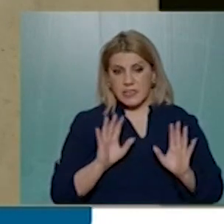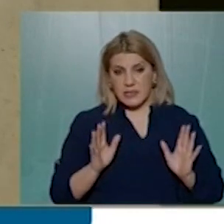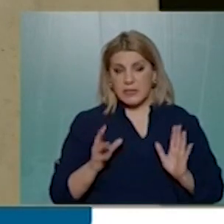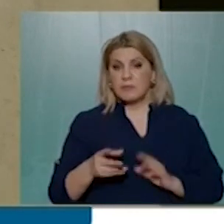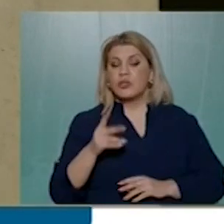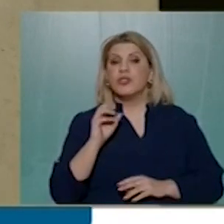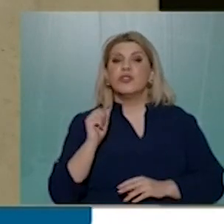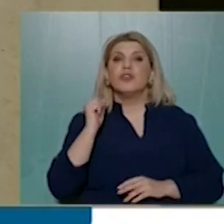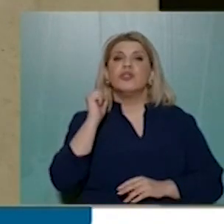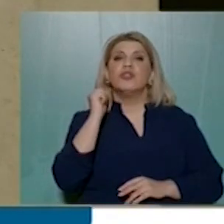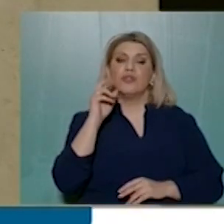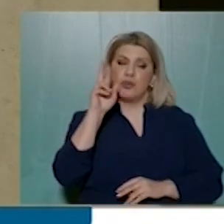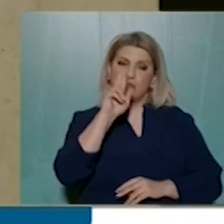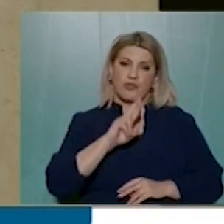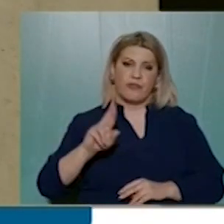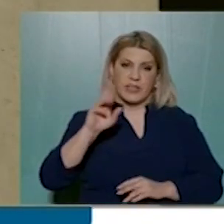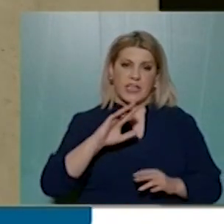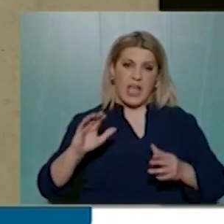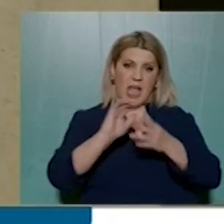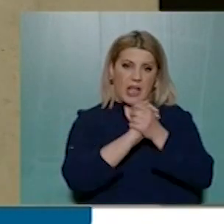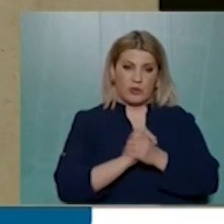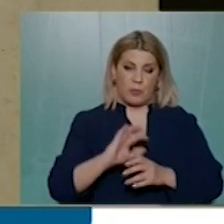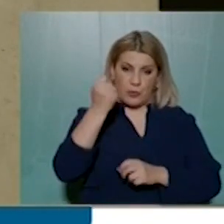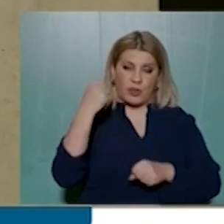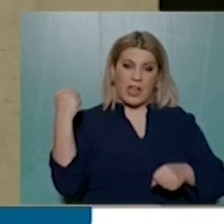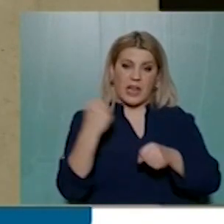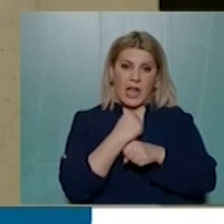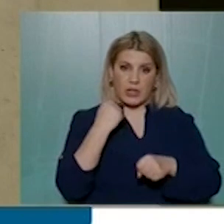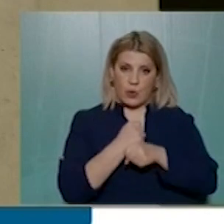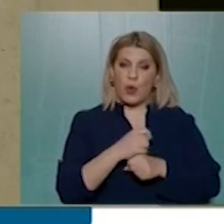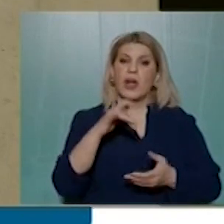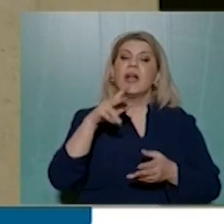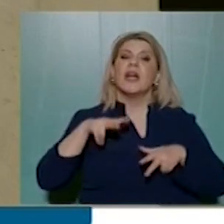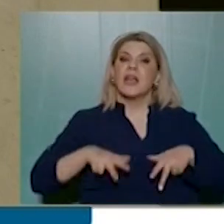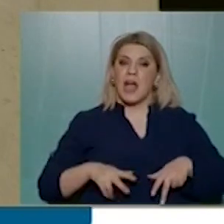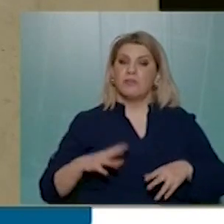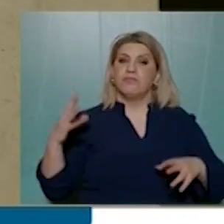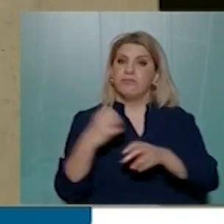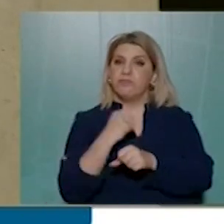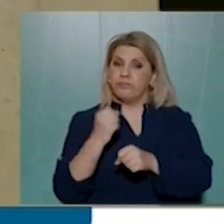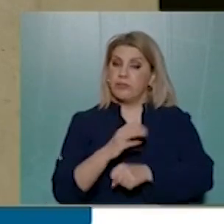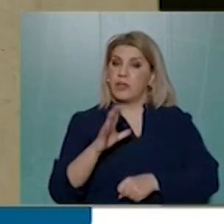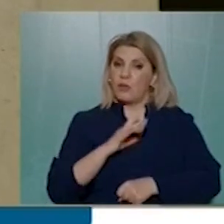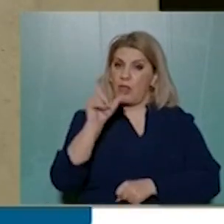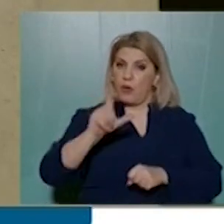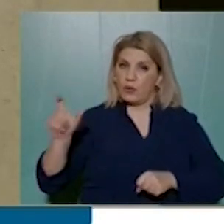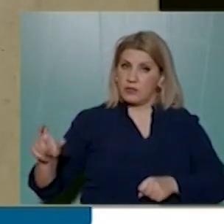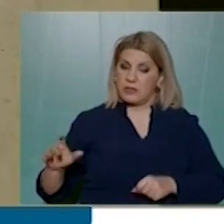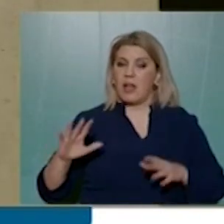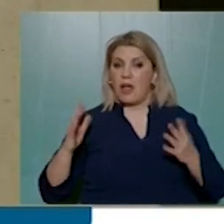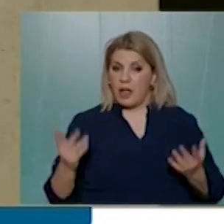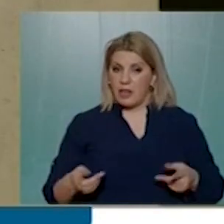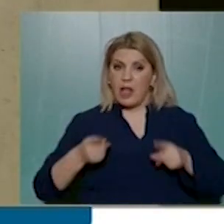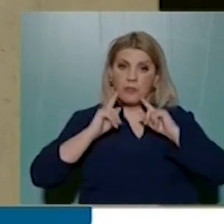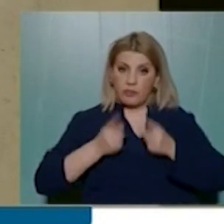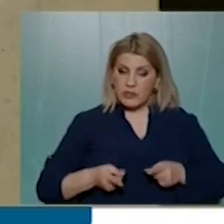σοβιετική ένωση το πρώτο εργατικό κράτος που γνώρισε η ανθρωπότητα με τεράστιες κατακτήσεις για το λαό της αλλά και την